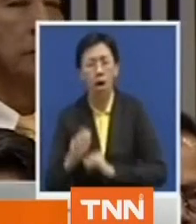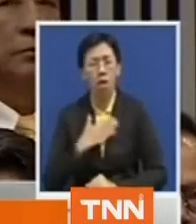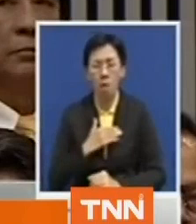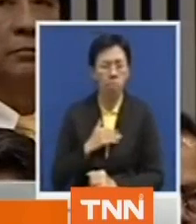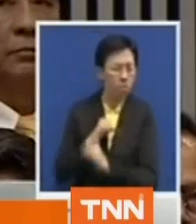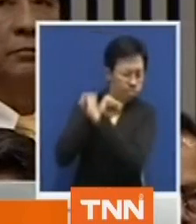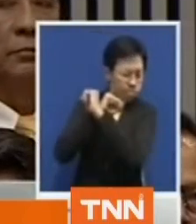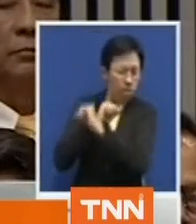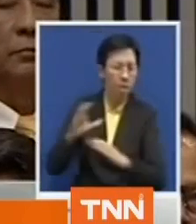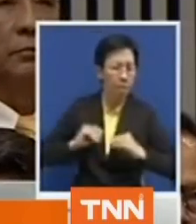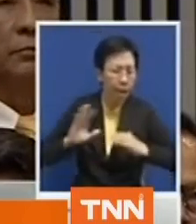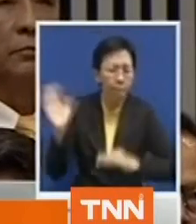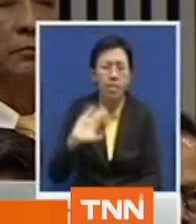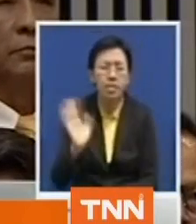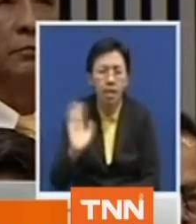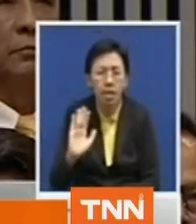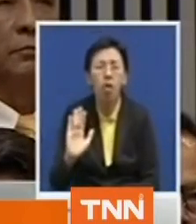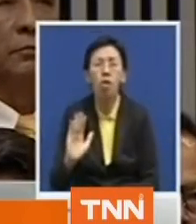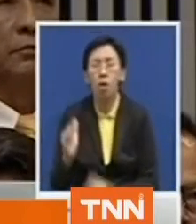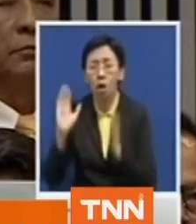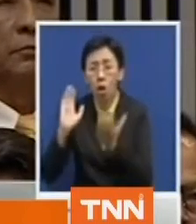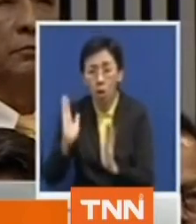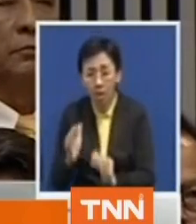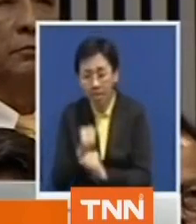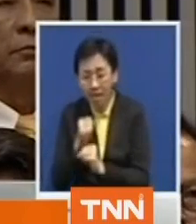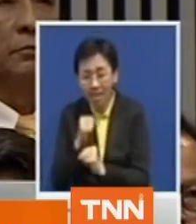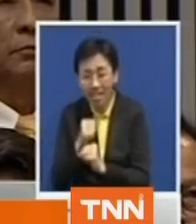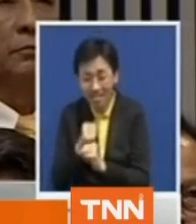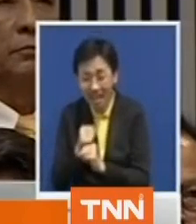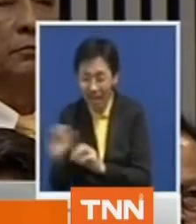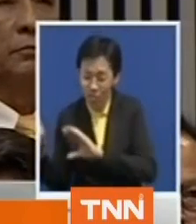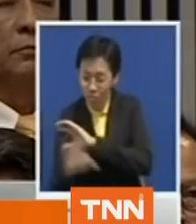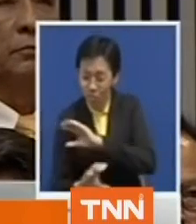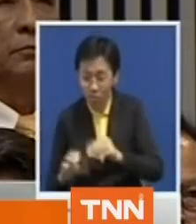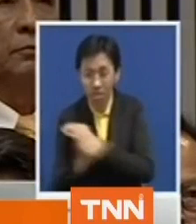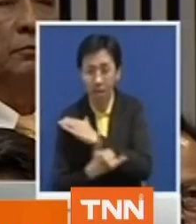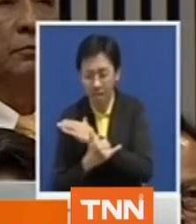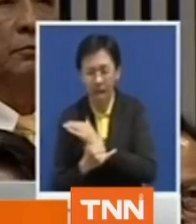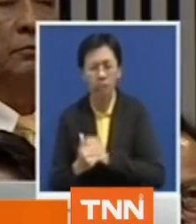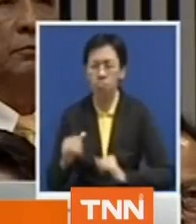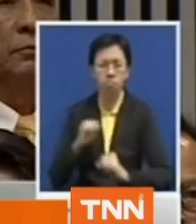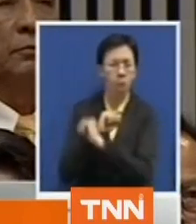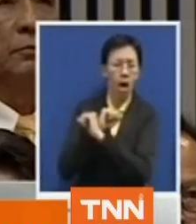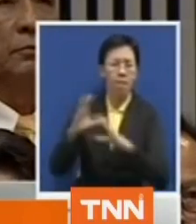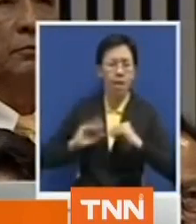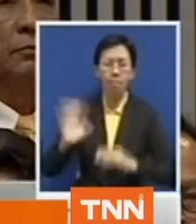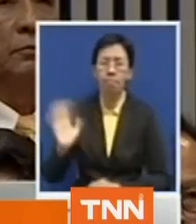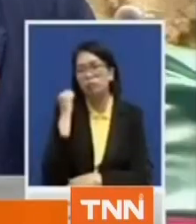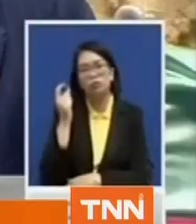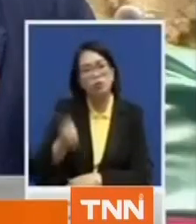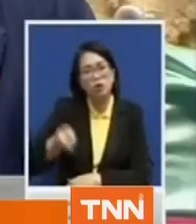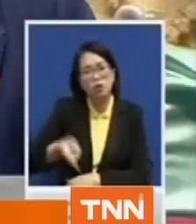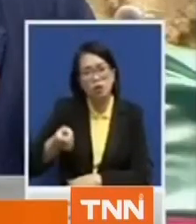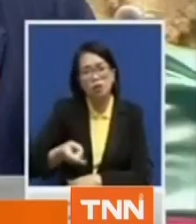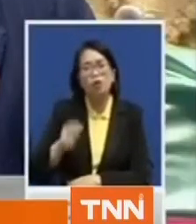ม่ได้อภิปรายจนได้รับเสียงชื่นชมวันนี้เนี่ยเดี๋ยวขอนำเอารายละเอียดแล้วก็สิ่งที่ชุนทีมพิธา